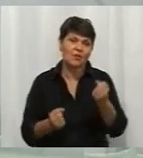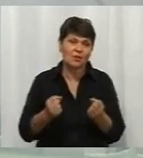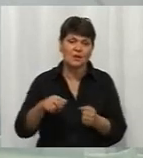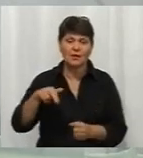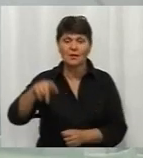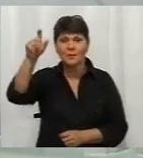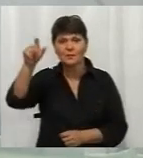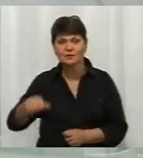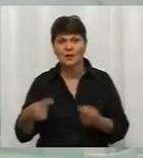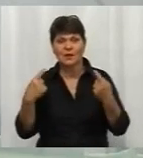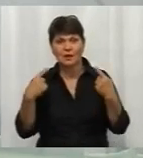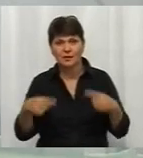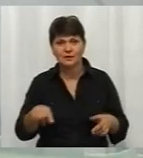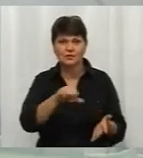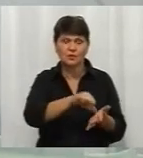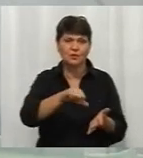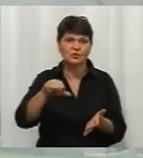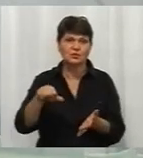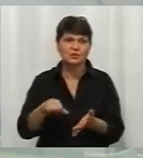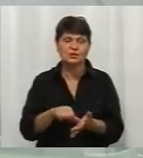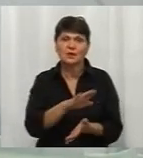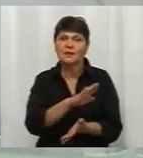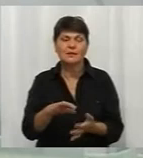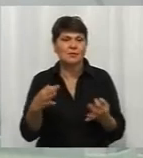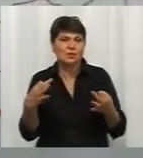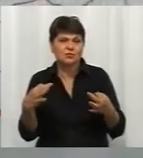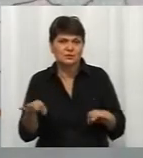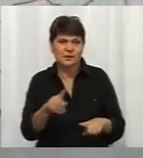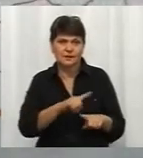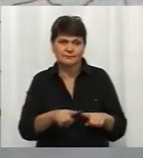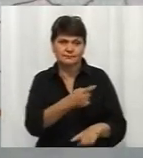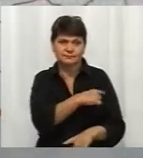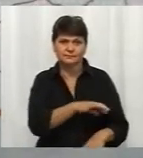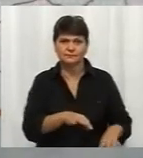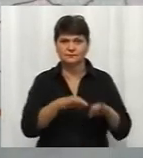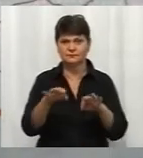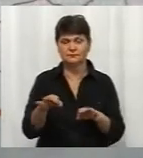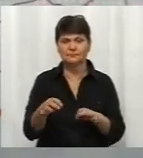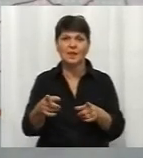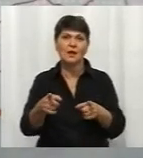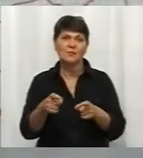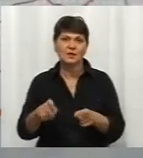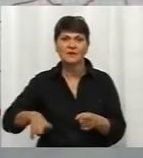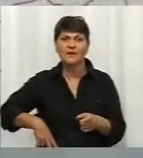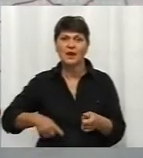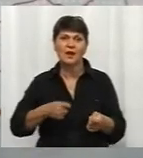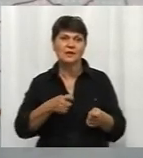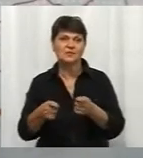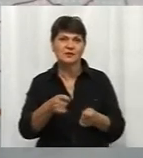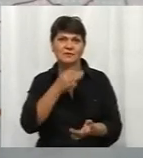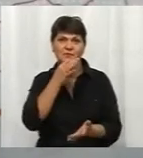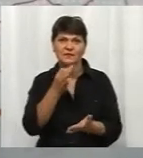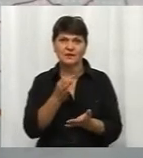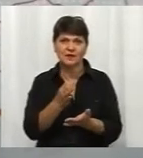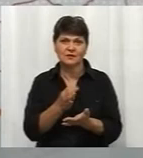інший учасник дорожнього руху не пропускає, наприклад, швидку? Притягнення до адміністративної відповідальності на місці